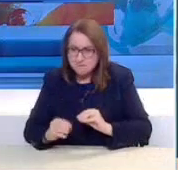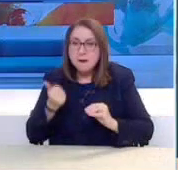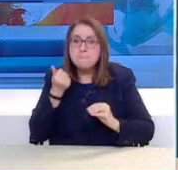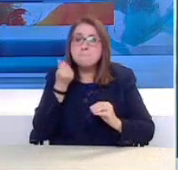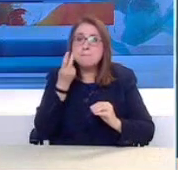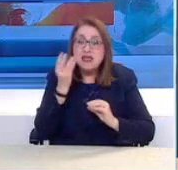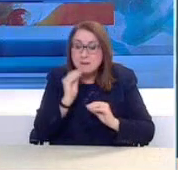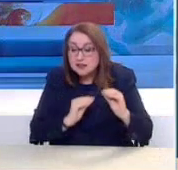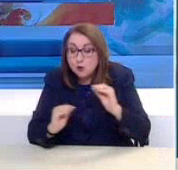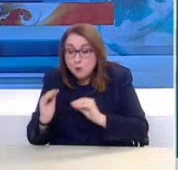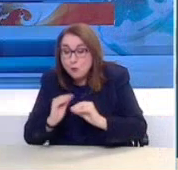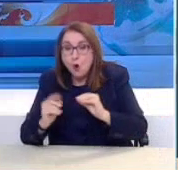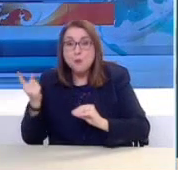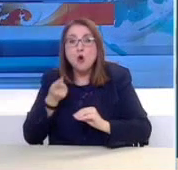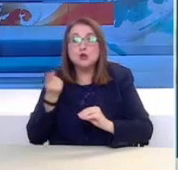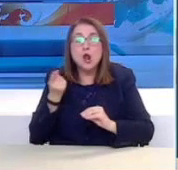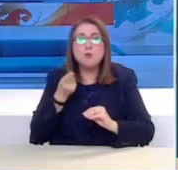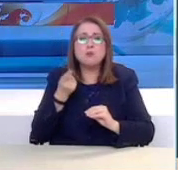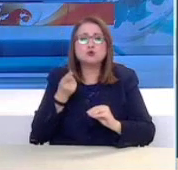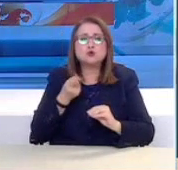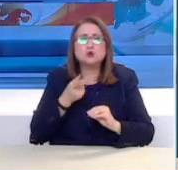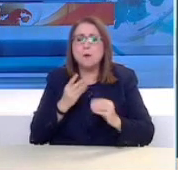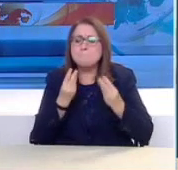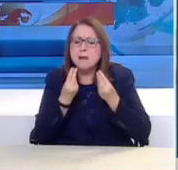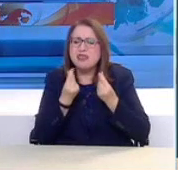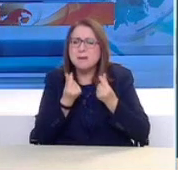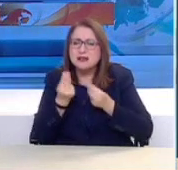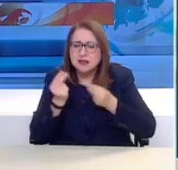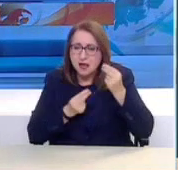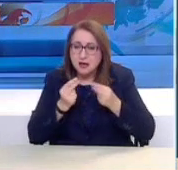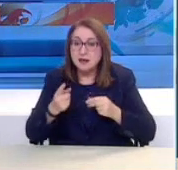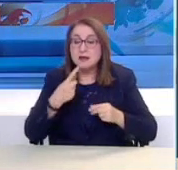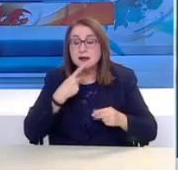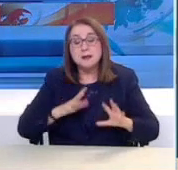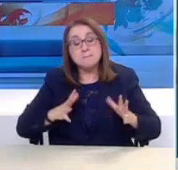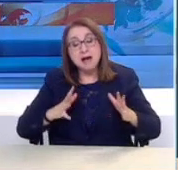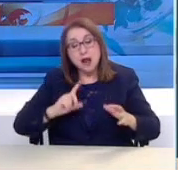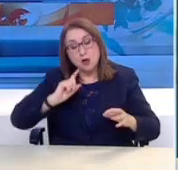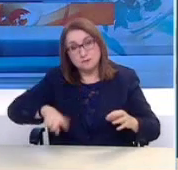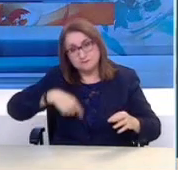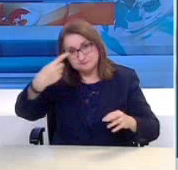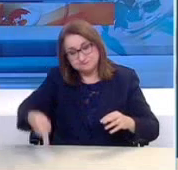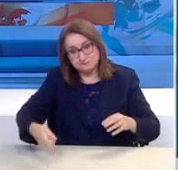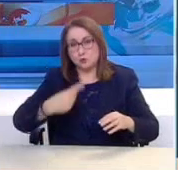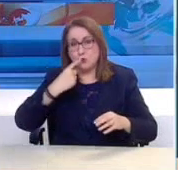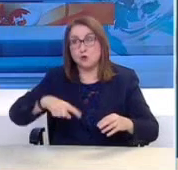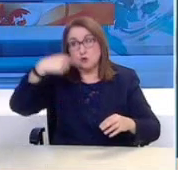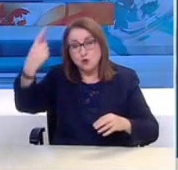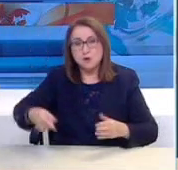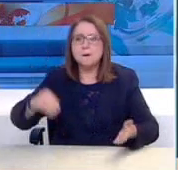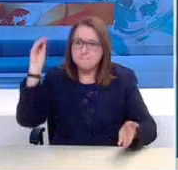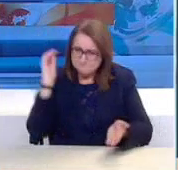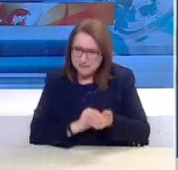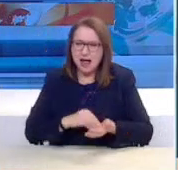είναι εκτιμήσεις. Το μοντέλο εκτιμά πως θα υπάρχουν νέα επιδημικά κύματα του ιού τους επόμενους χειμώνες, μετά το αρχικό σοβαρό κύμα που έχουν